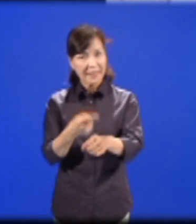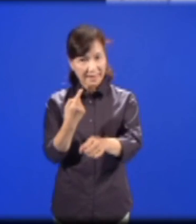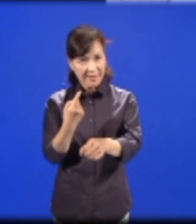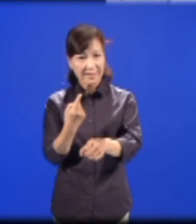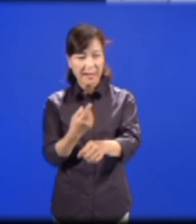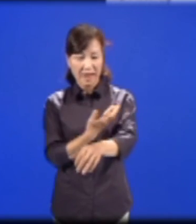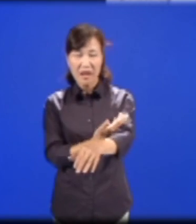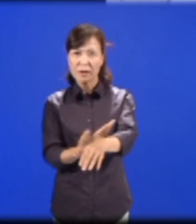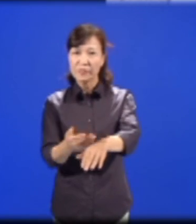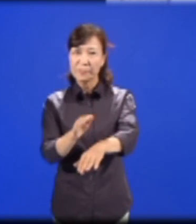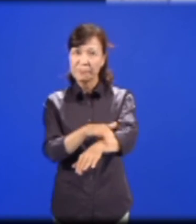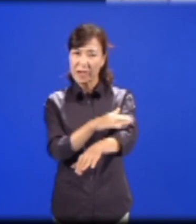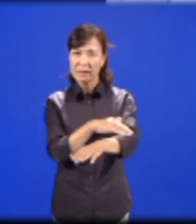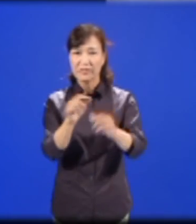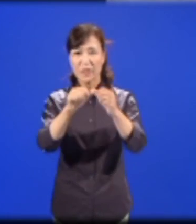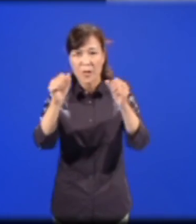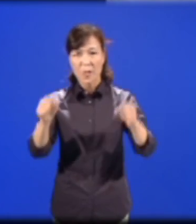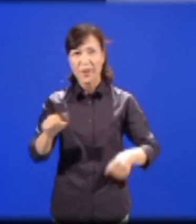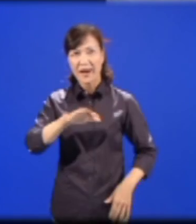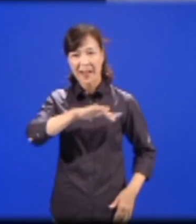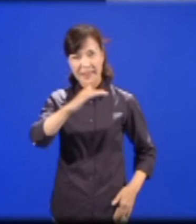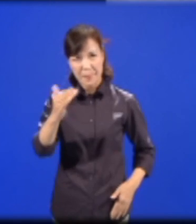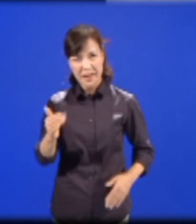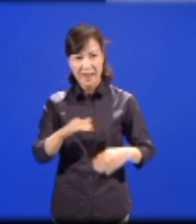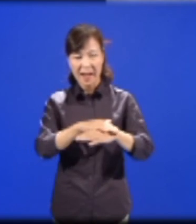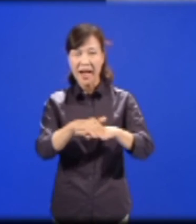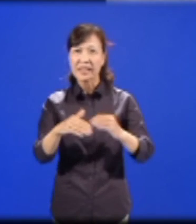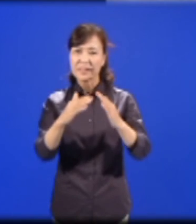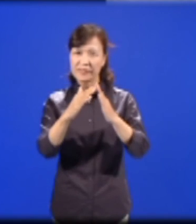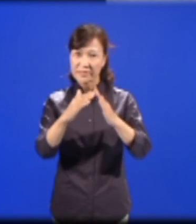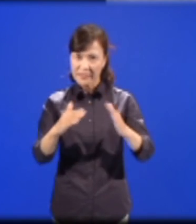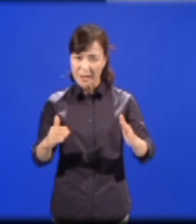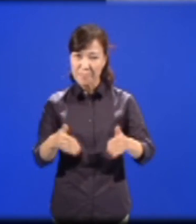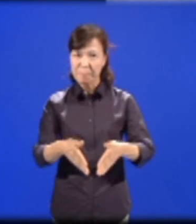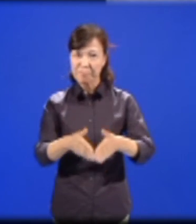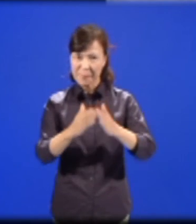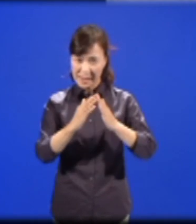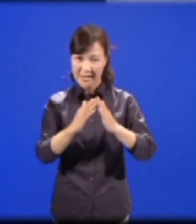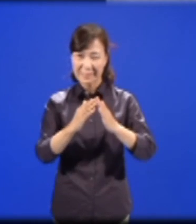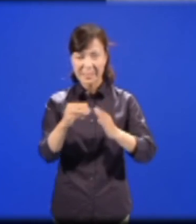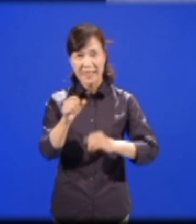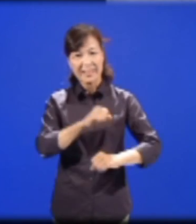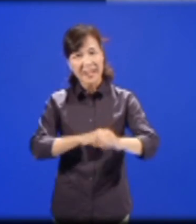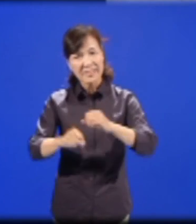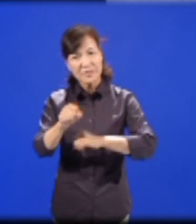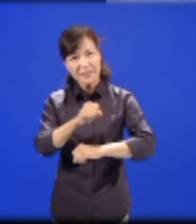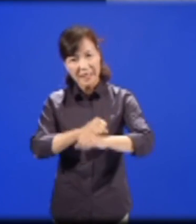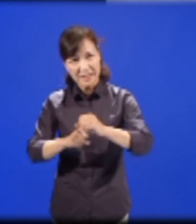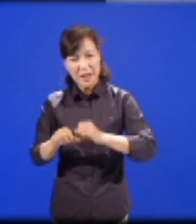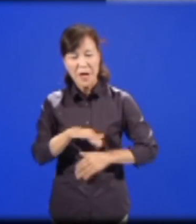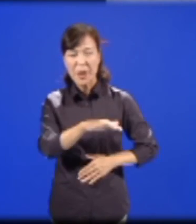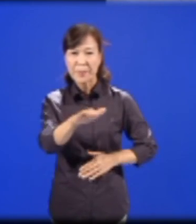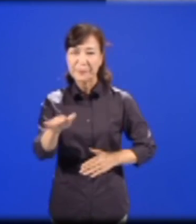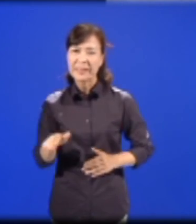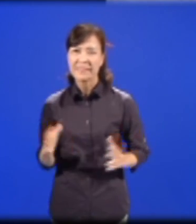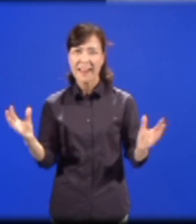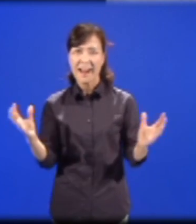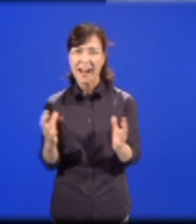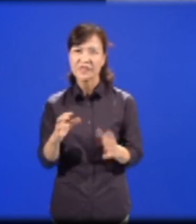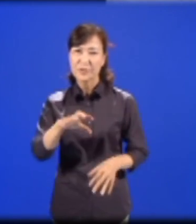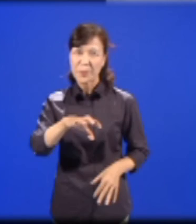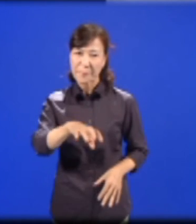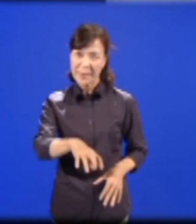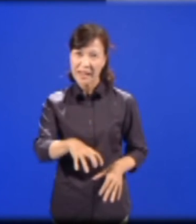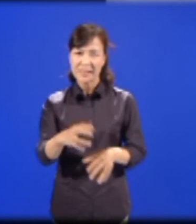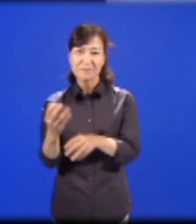そしてグリーンパーク岡山を愛する会を発足させ、岡山をみんなの里山へと蘇らせて